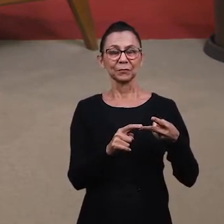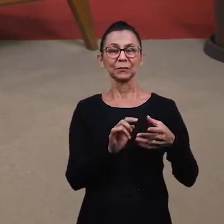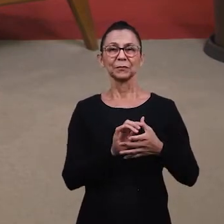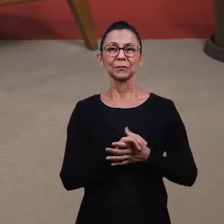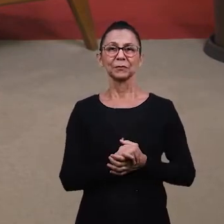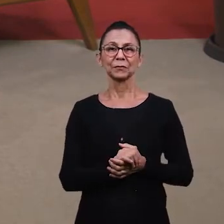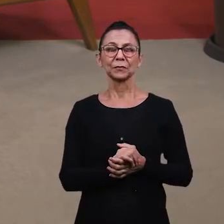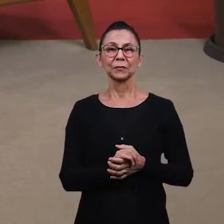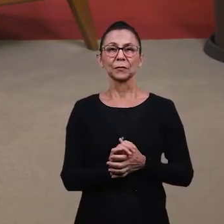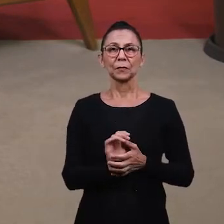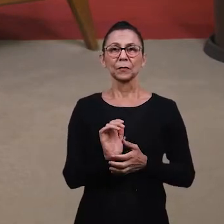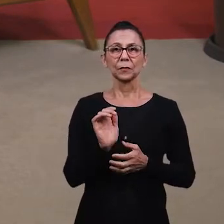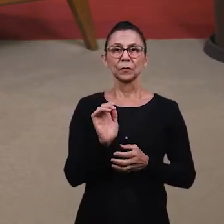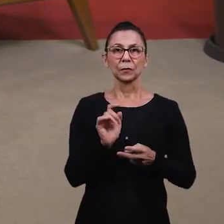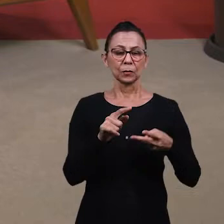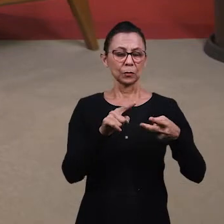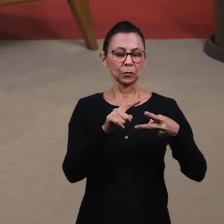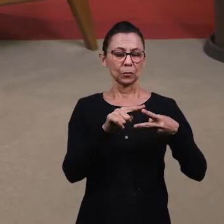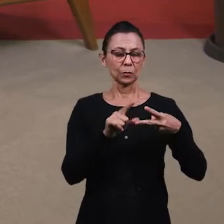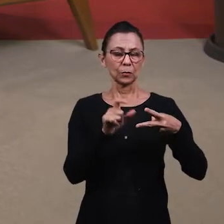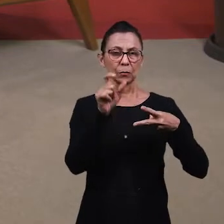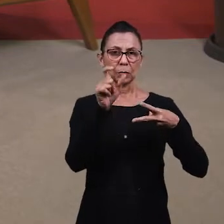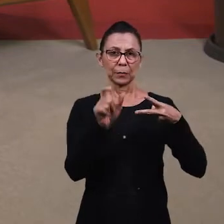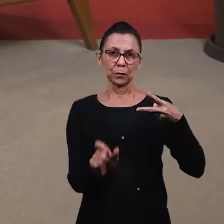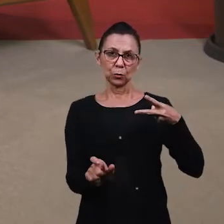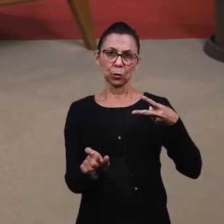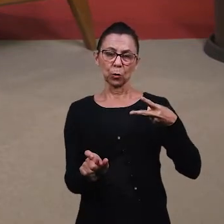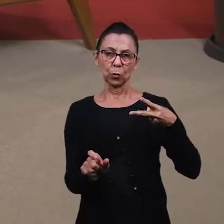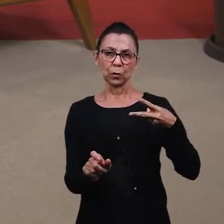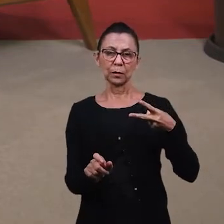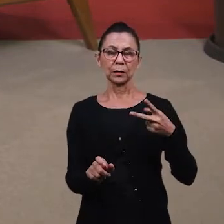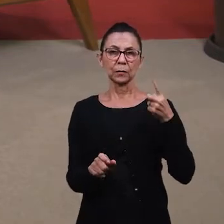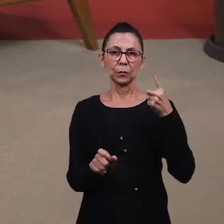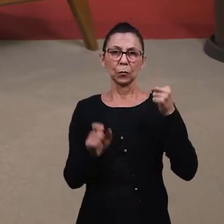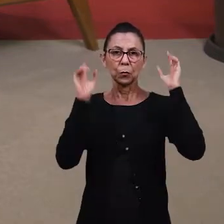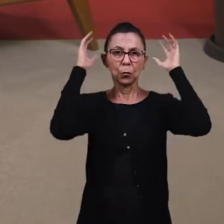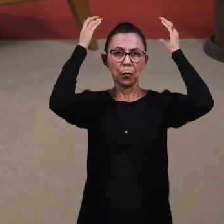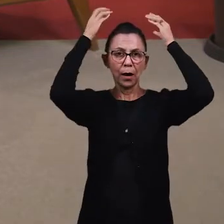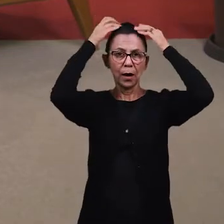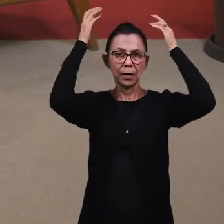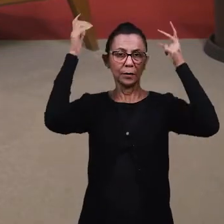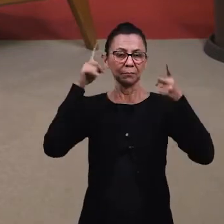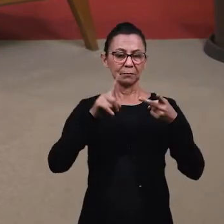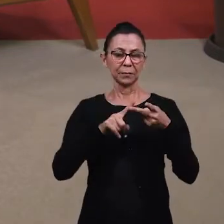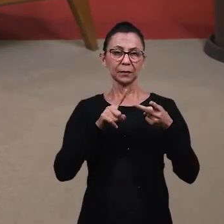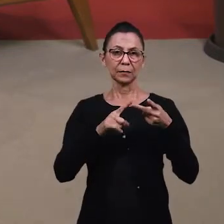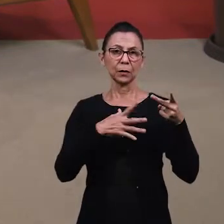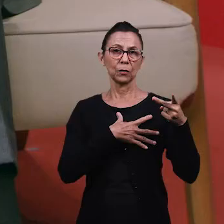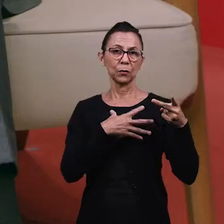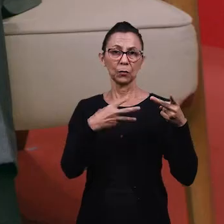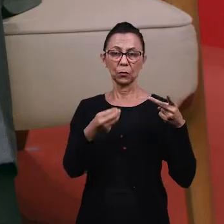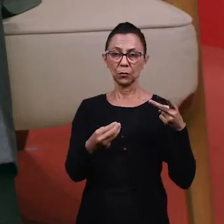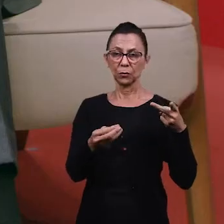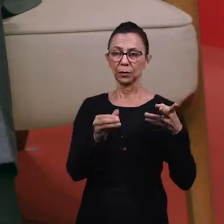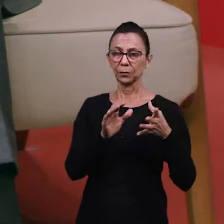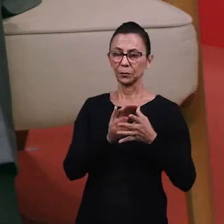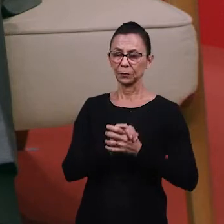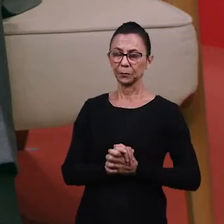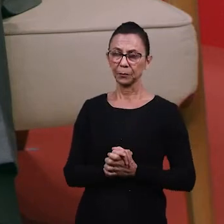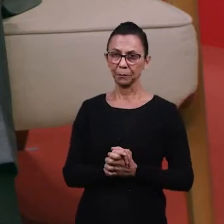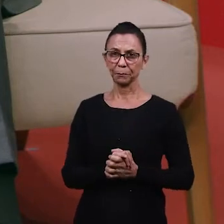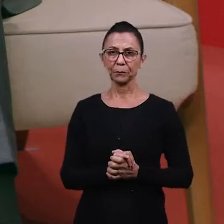donc en lisant ce texte, nous arrivons à identifier que dans ce moment prophétique, il y a